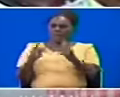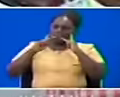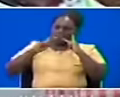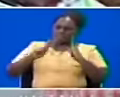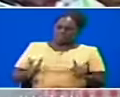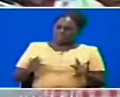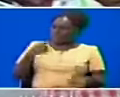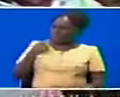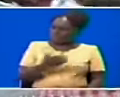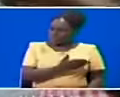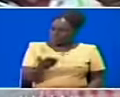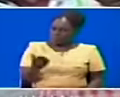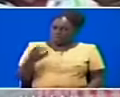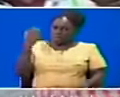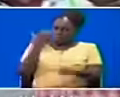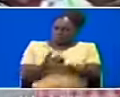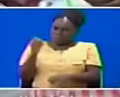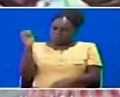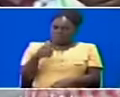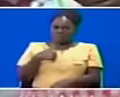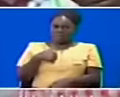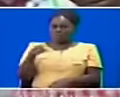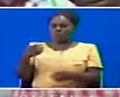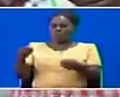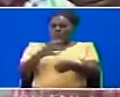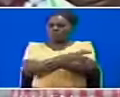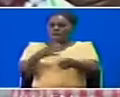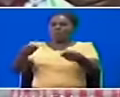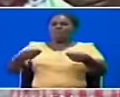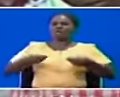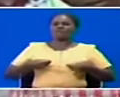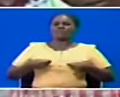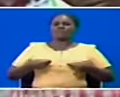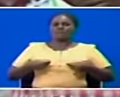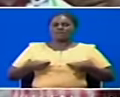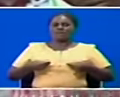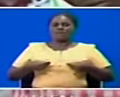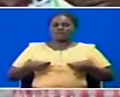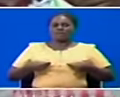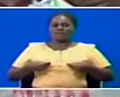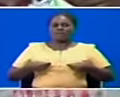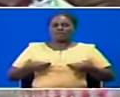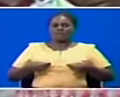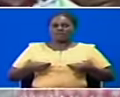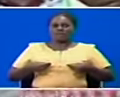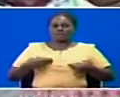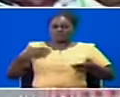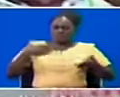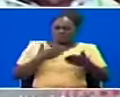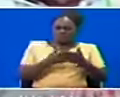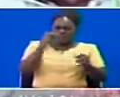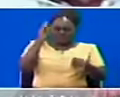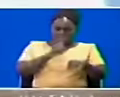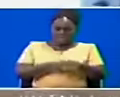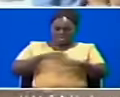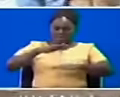na nataka nimwambie kunipiga mawe ndio kuniongezea nguvu na nitakata kauli ambaye tutaenda na watu wa Uasin Gishu mpaka mahali tutaridhika na tupate